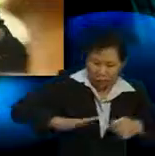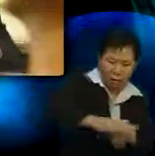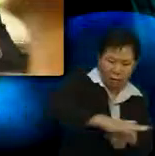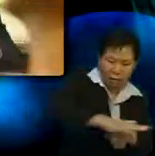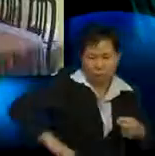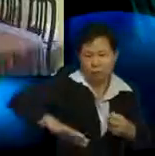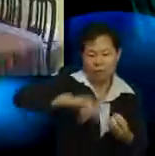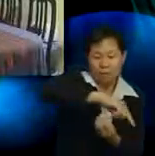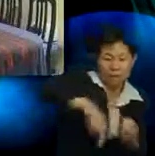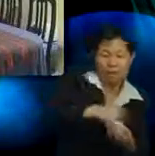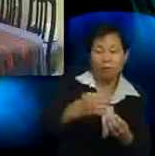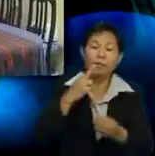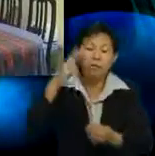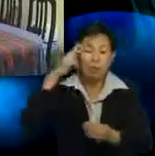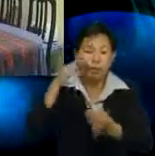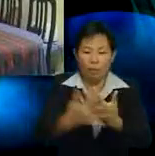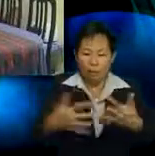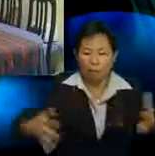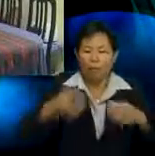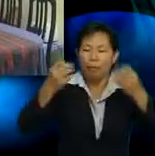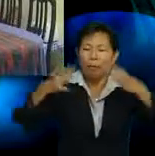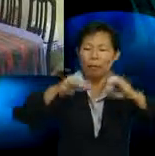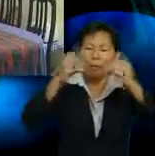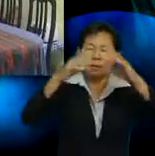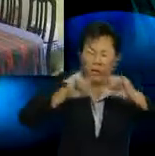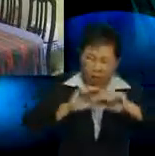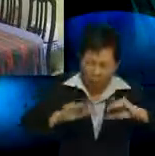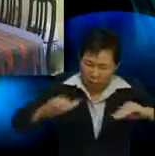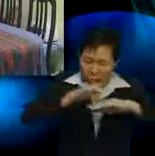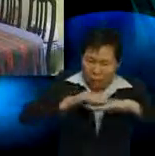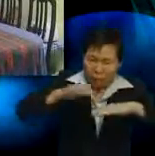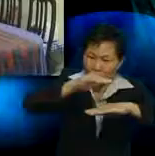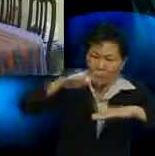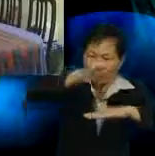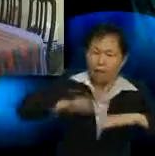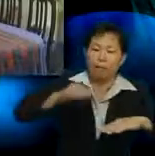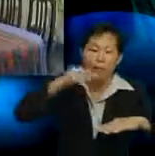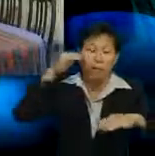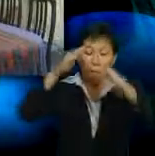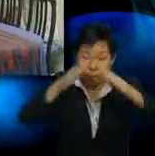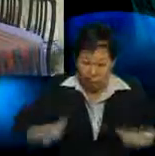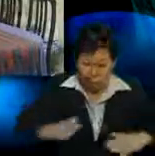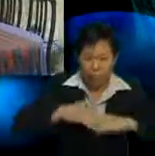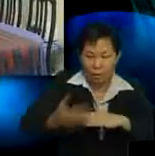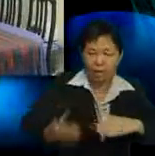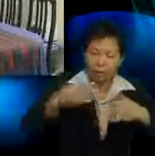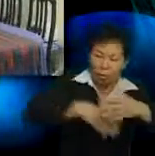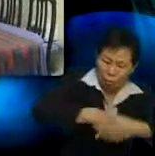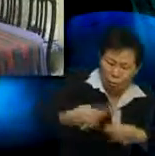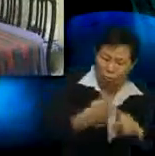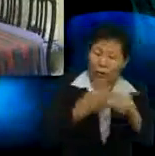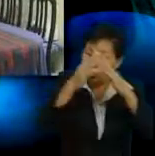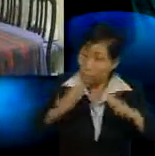sekeliling remaja, di mana pagar ini perlu banyak lapisannya. Bukan hanya apabila mereka berada di rumah, tetapi sebaik saja dia melangkah keluar daripada